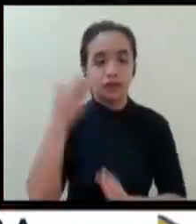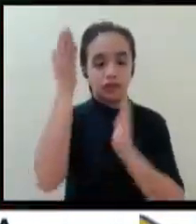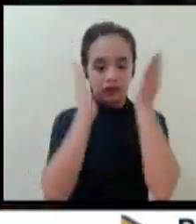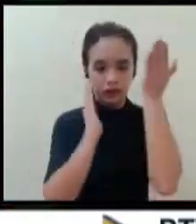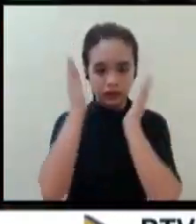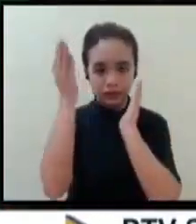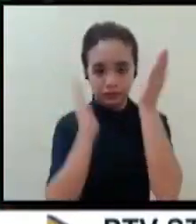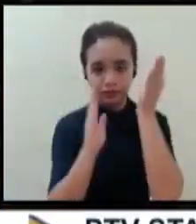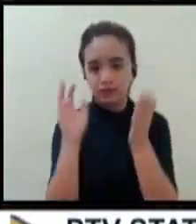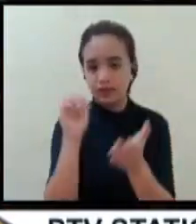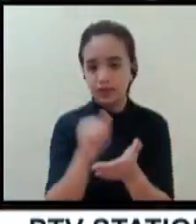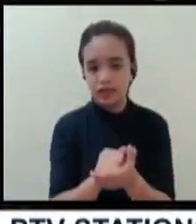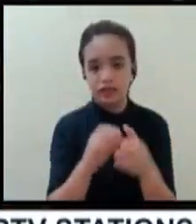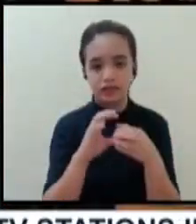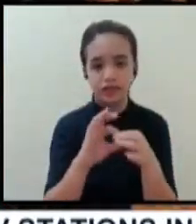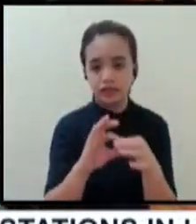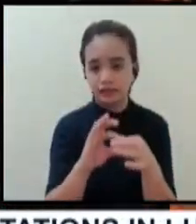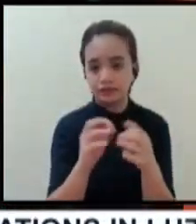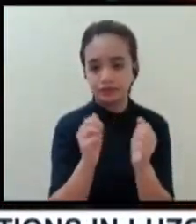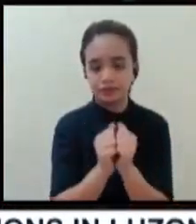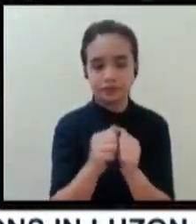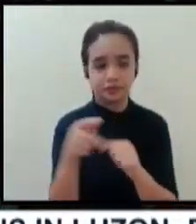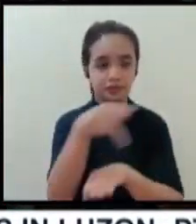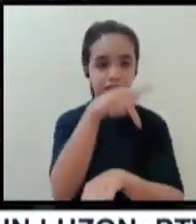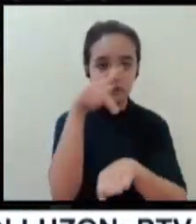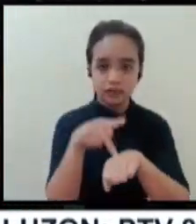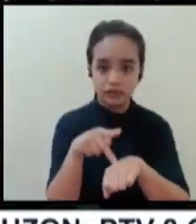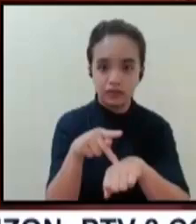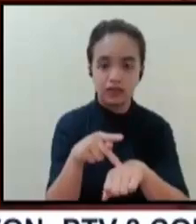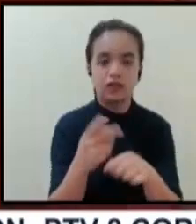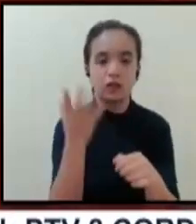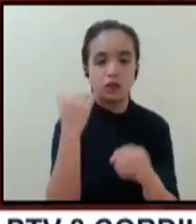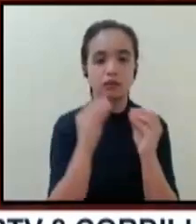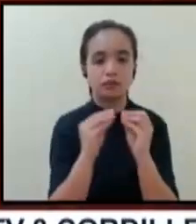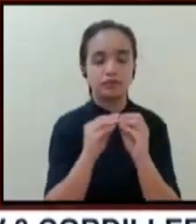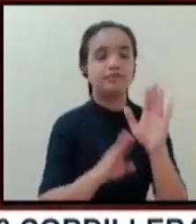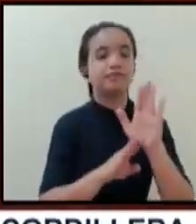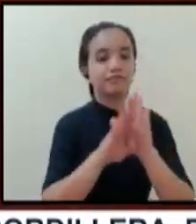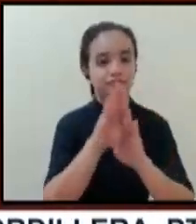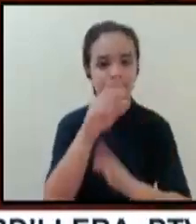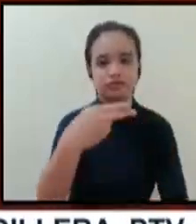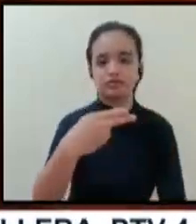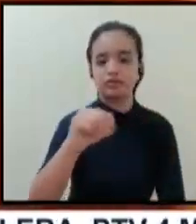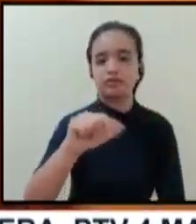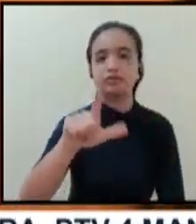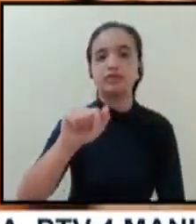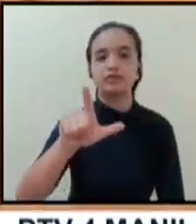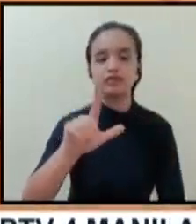katuwang ng Pilipinas para sa higit na pagpapalago ng halal industry sa bansa.